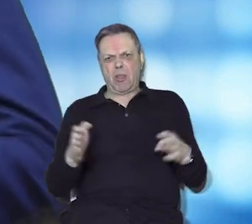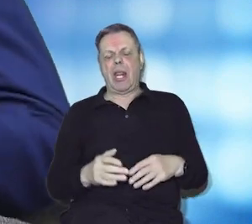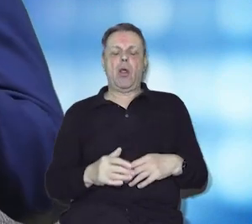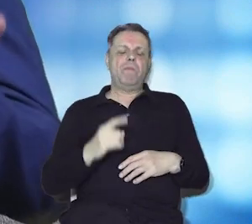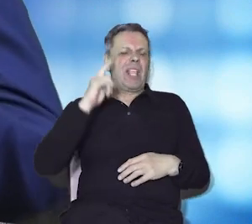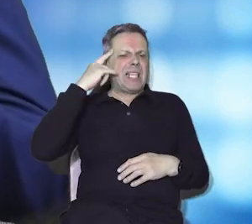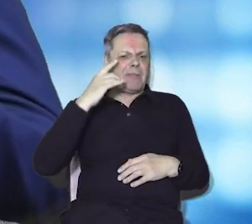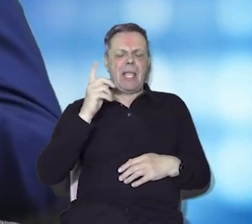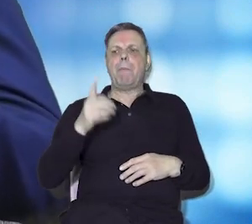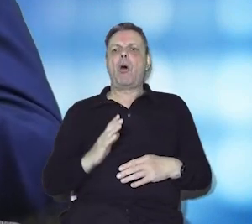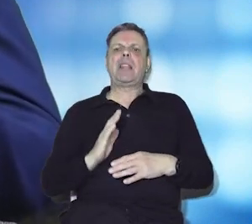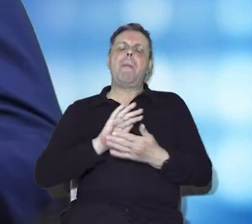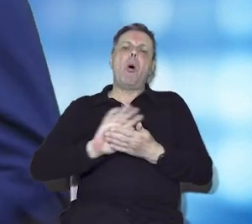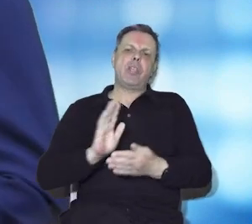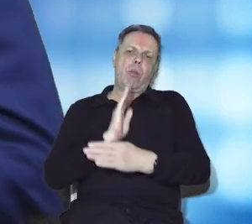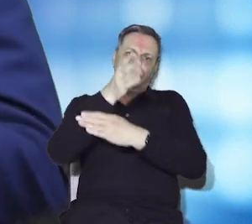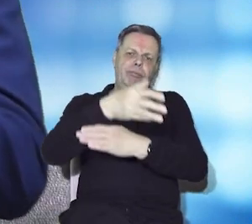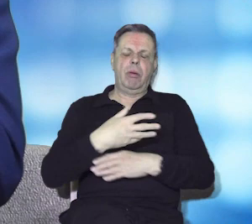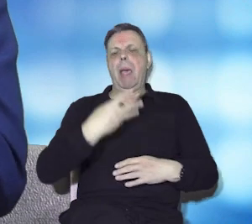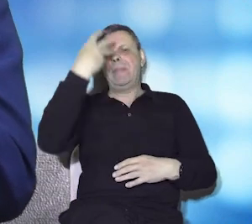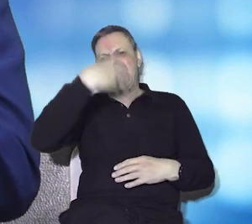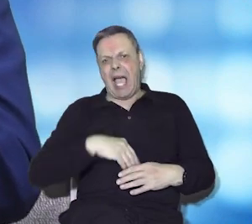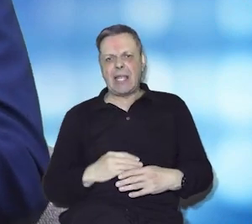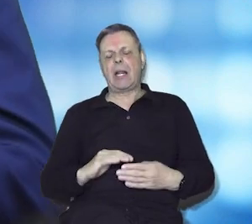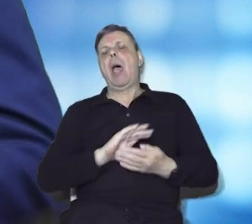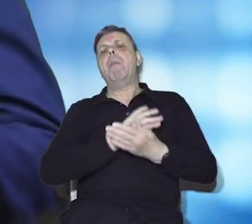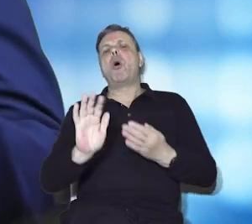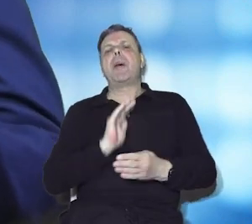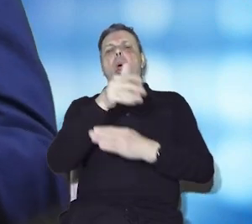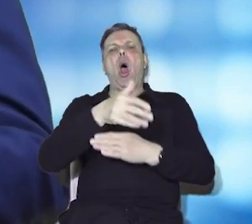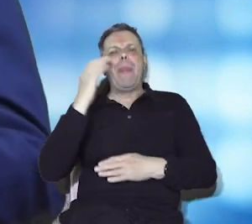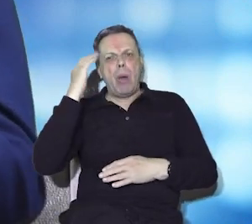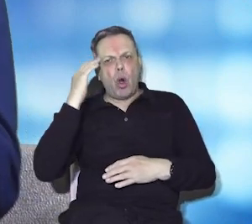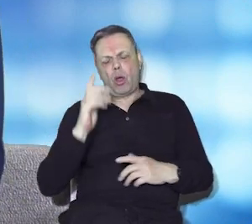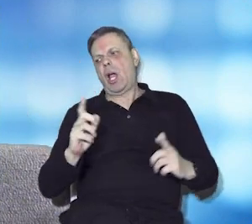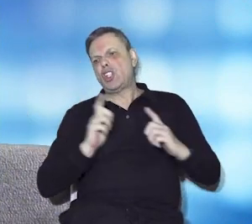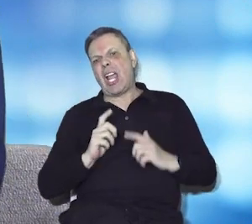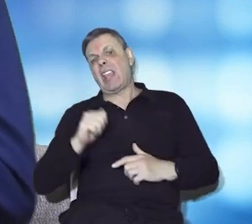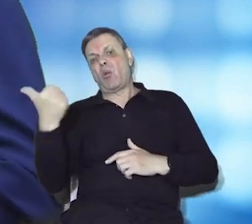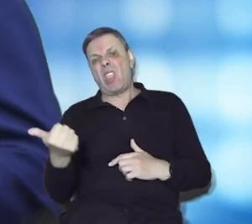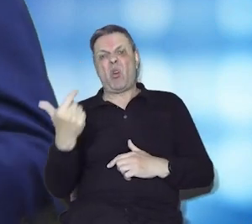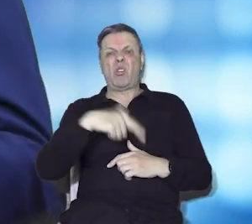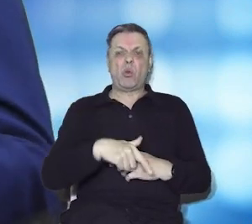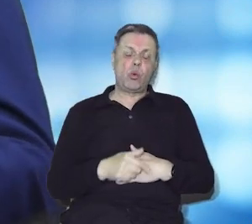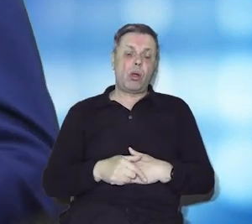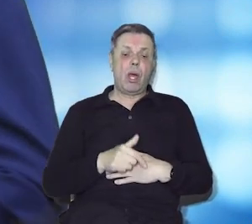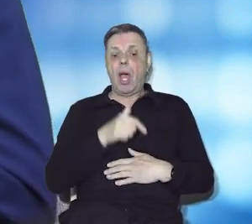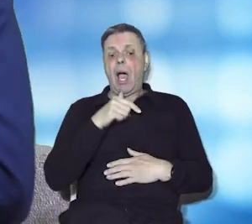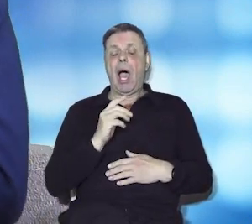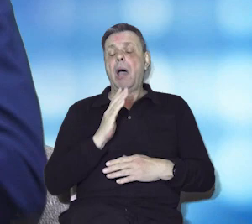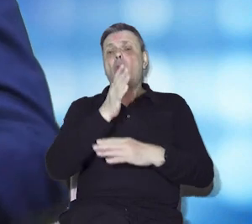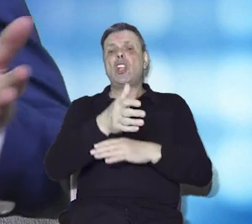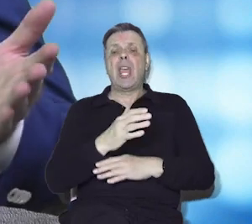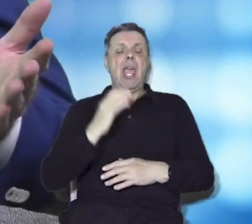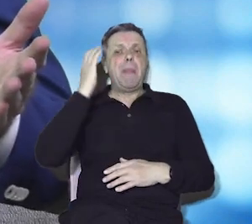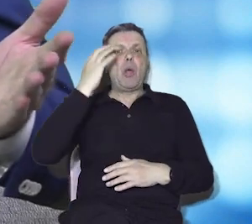Zamislite, kad morate posebno ići psihijatru, posebno trebate ići neurologu, čekate kod jednog, čekate kod drugog, a dođete